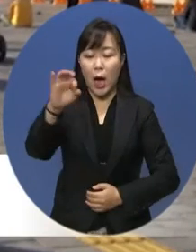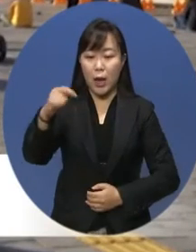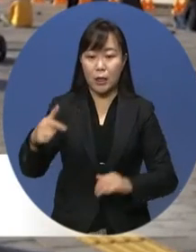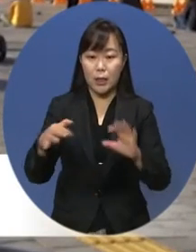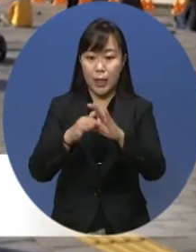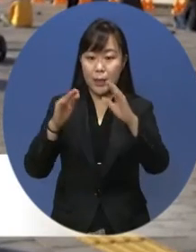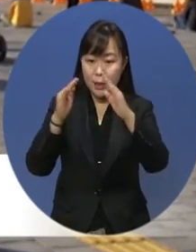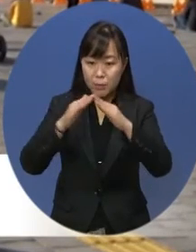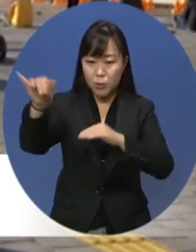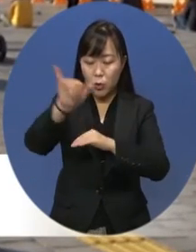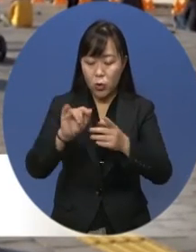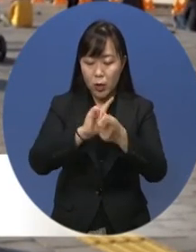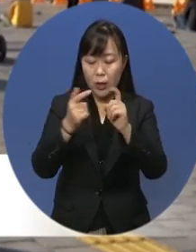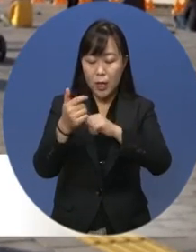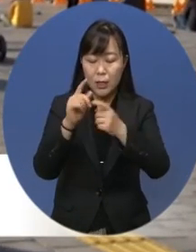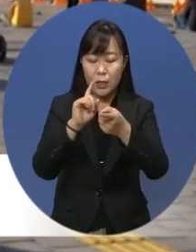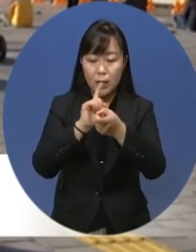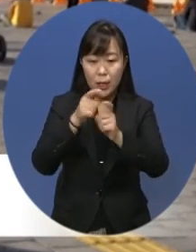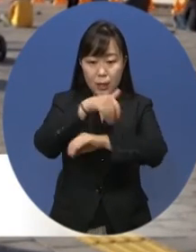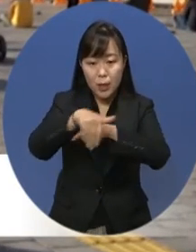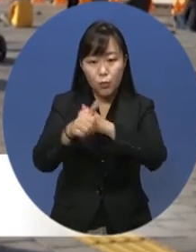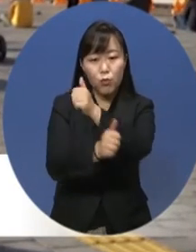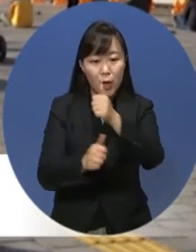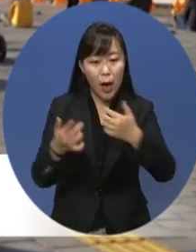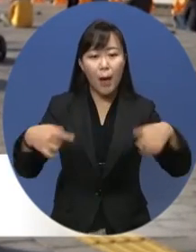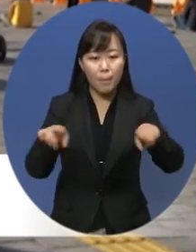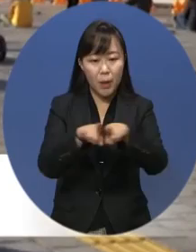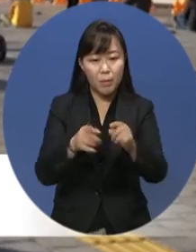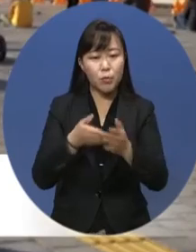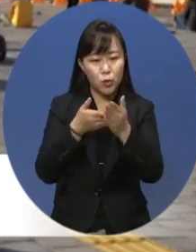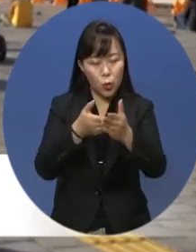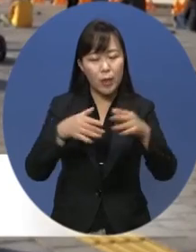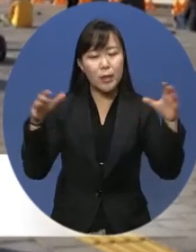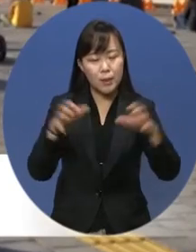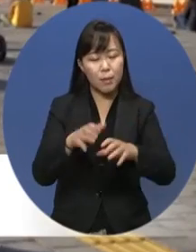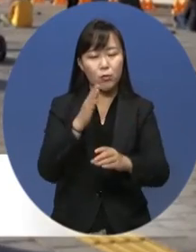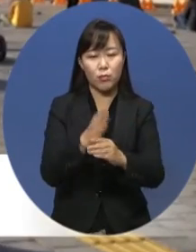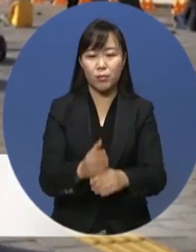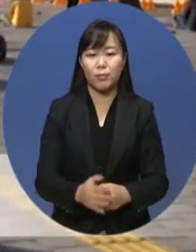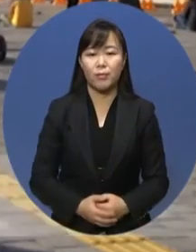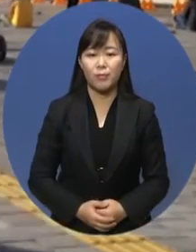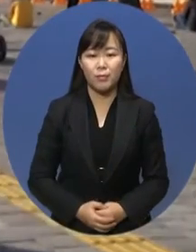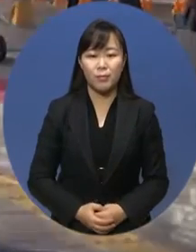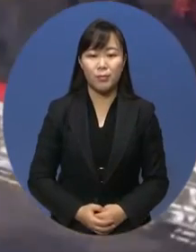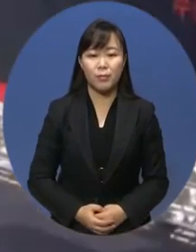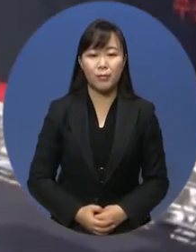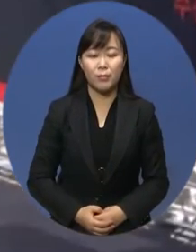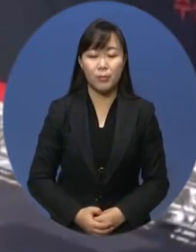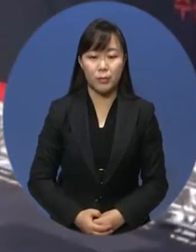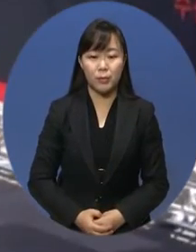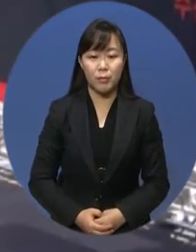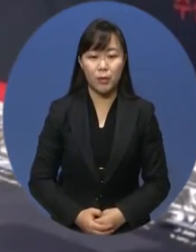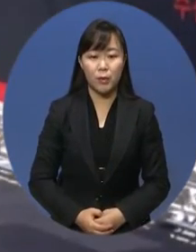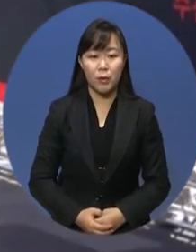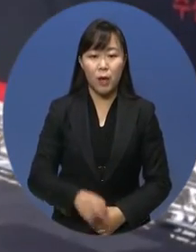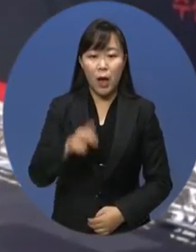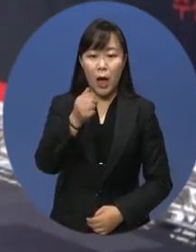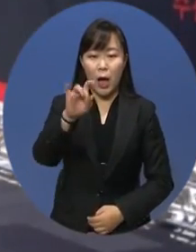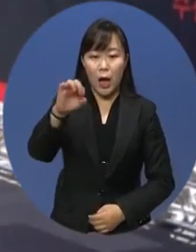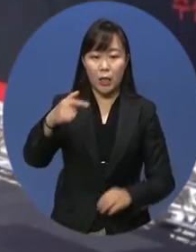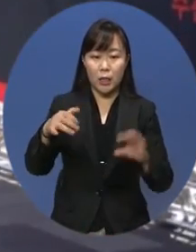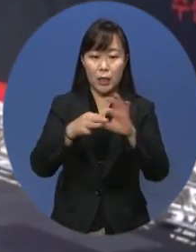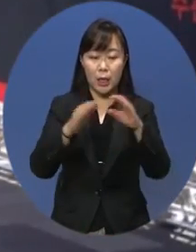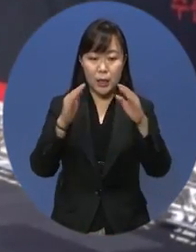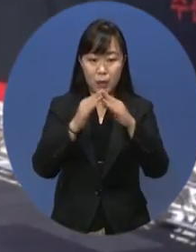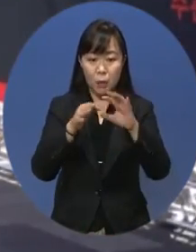하우 레제 천국 대책이 과 함께 요구하는 축제를 진행 중이고 있으니까 아닌거 한편 무 조하은 해지 관련